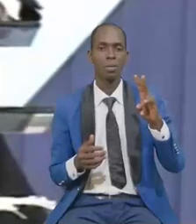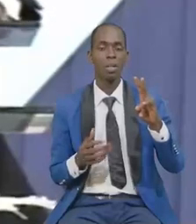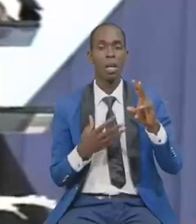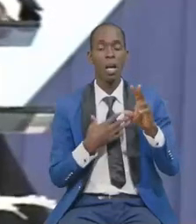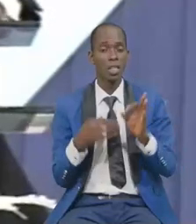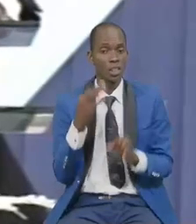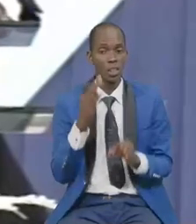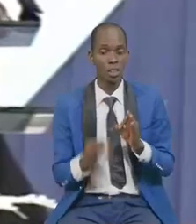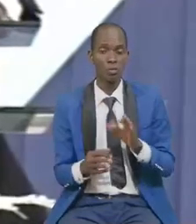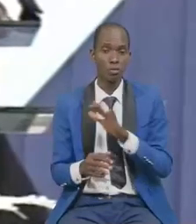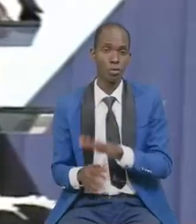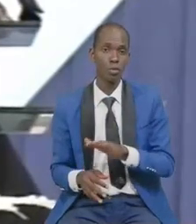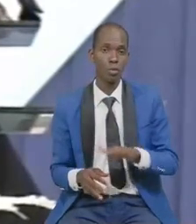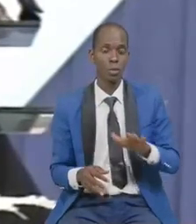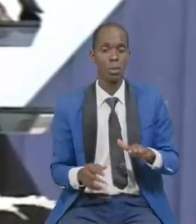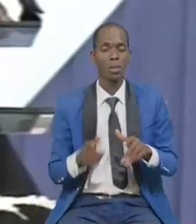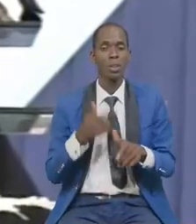Romains 8,